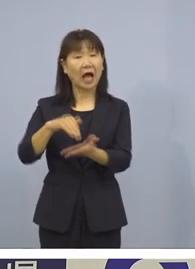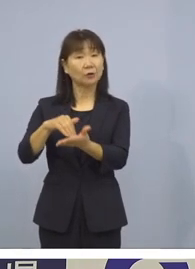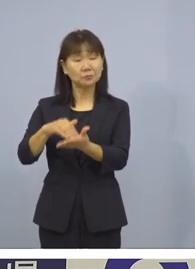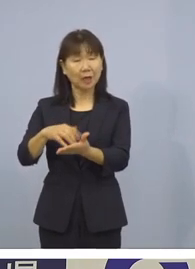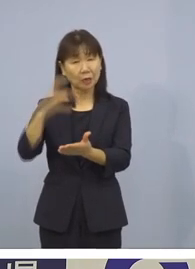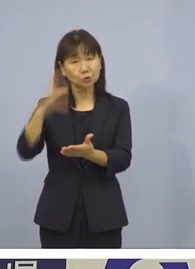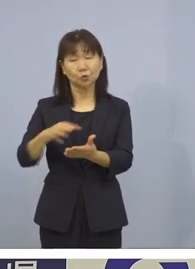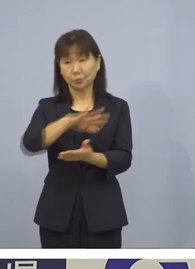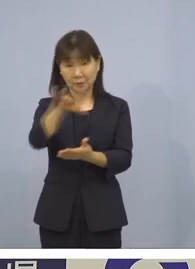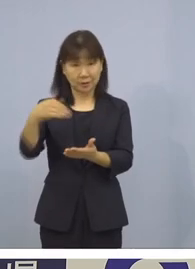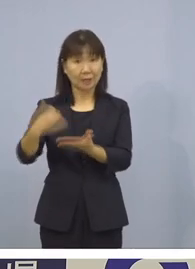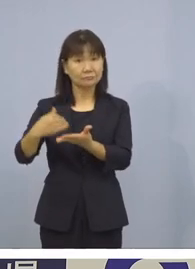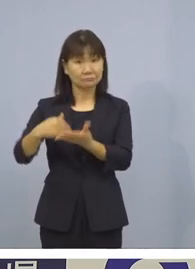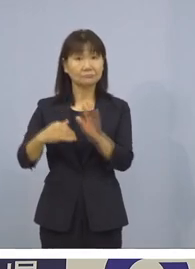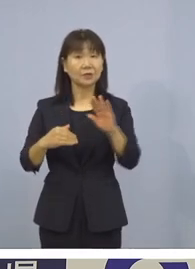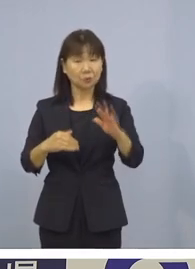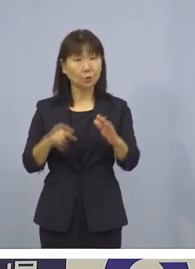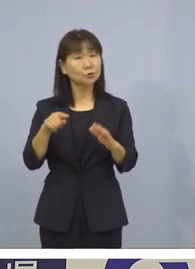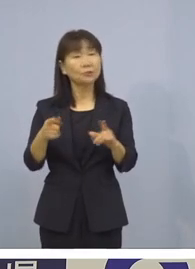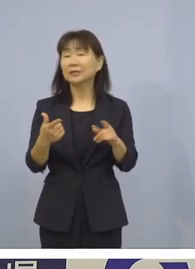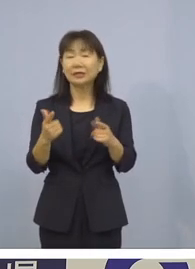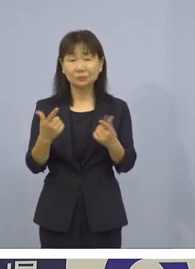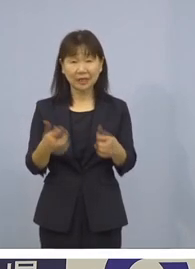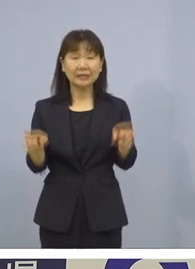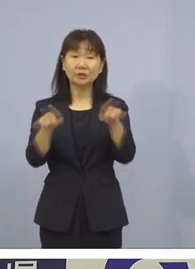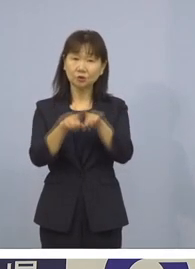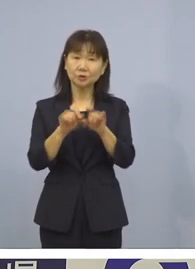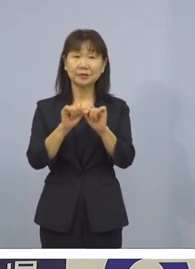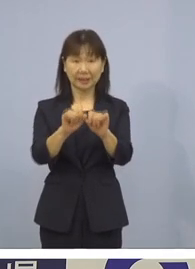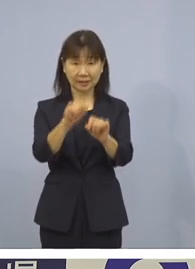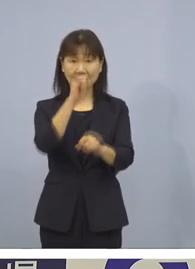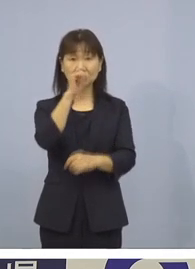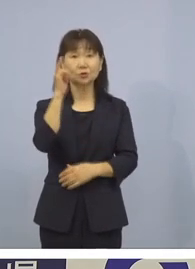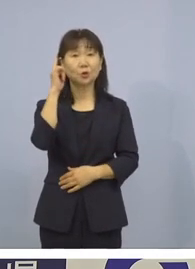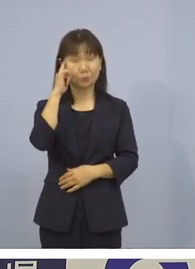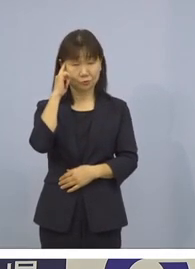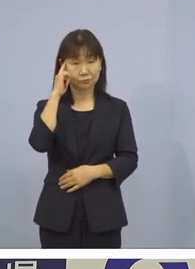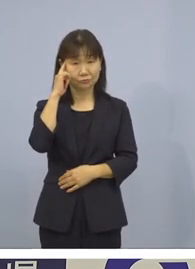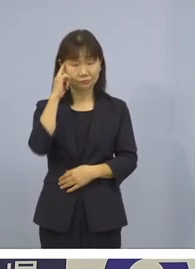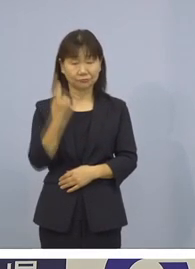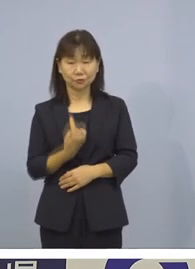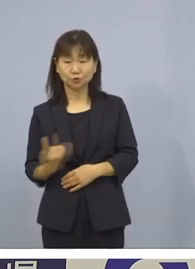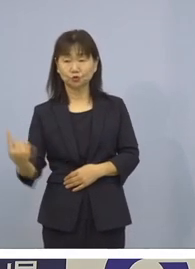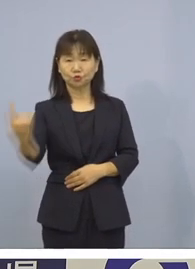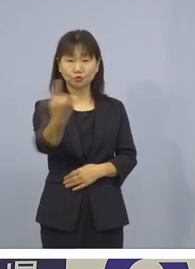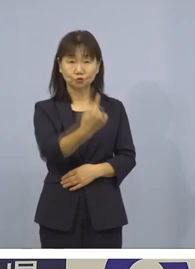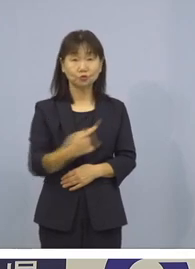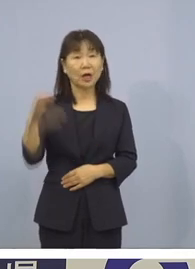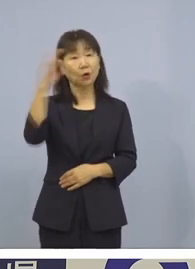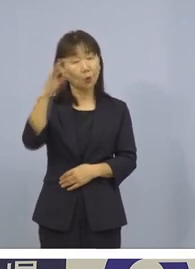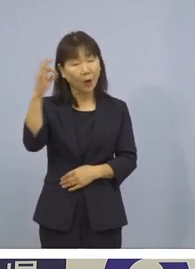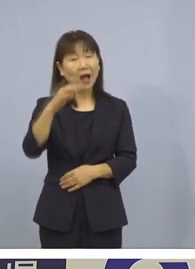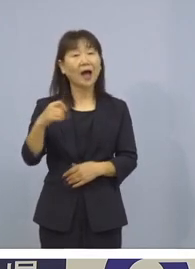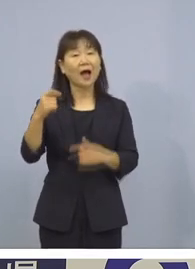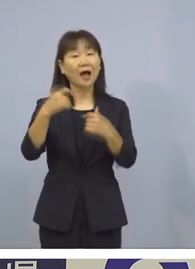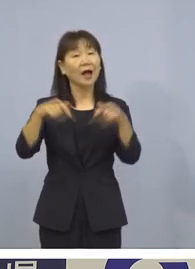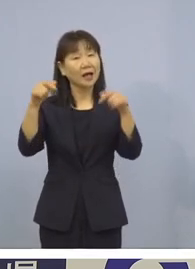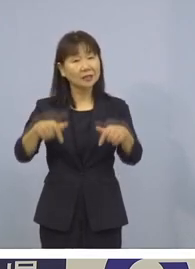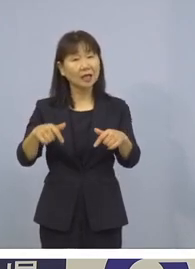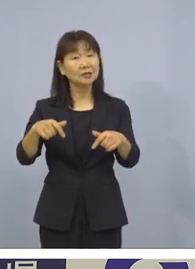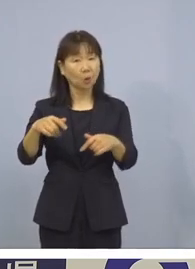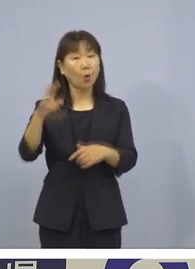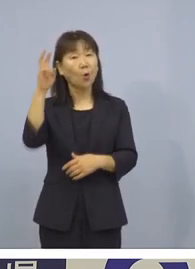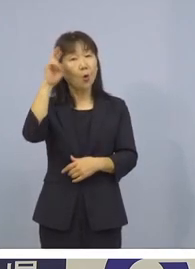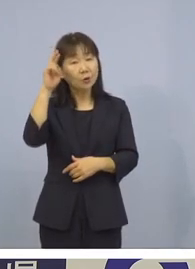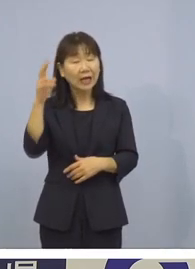言うんだけれども、そうじゃなくて一緒にやればいいわけですよ。やっぱ周遊観光っていうのはこれ関西大阪万博でもみんな共有し